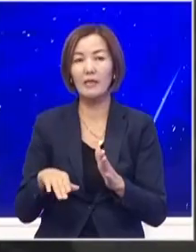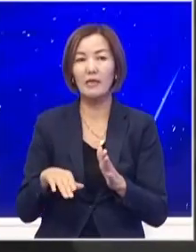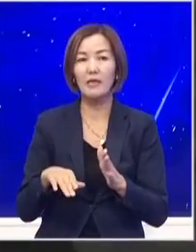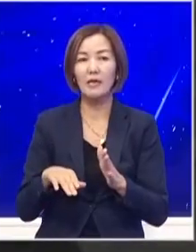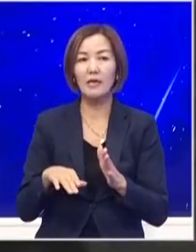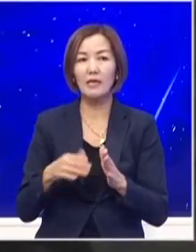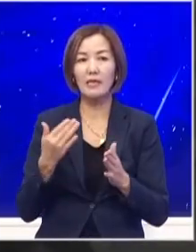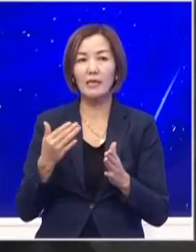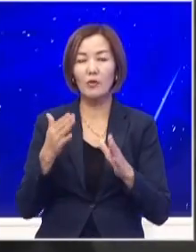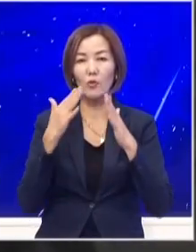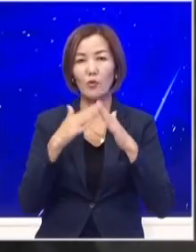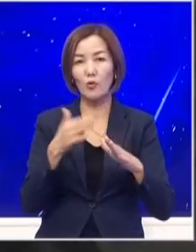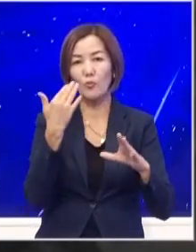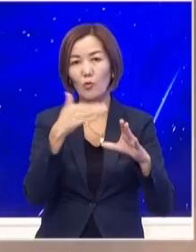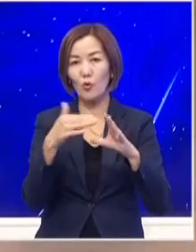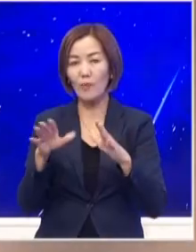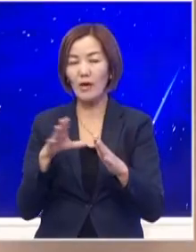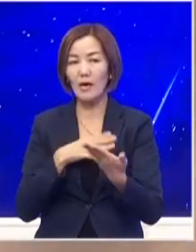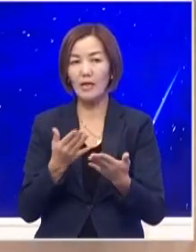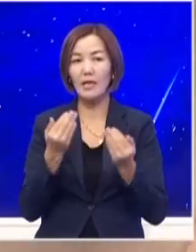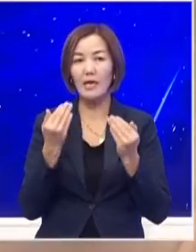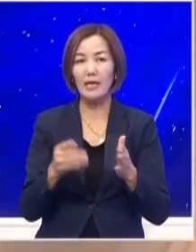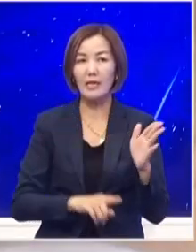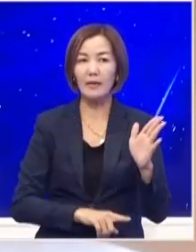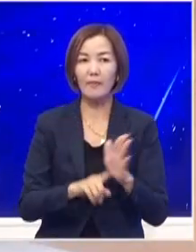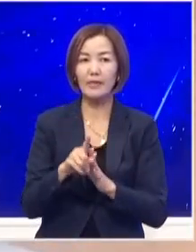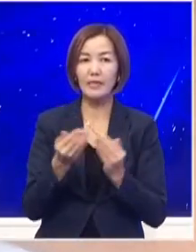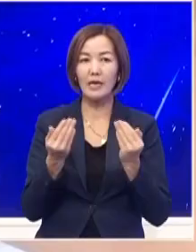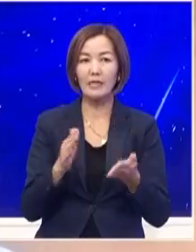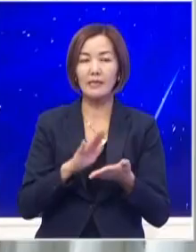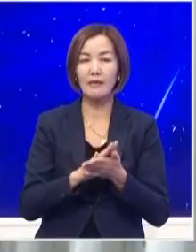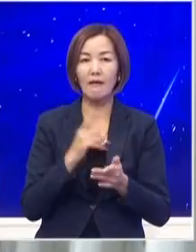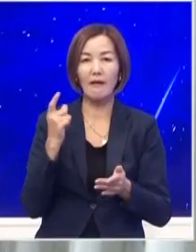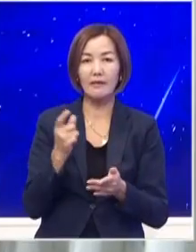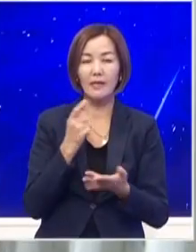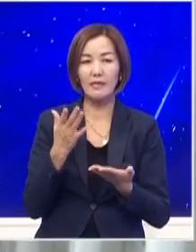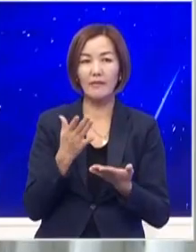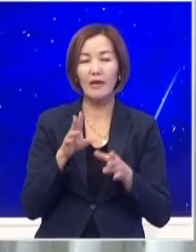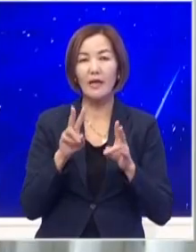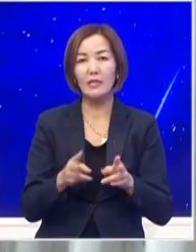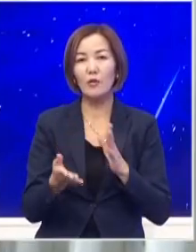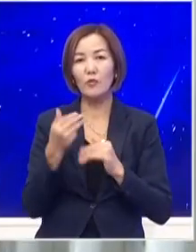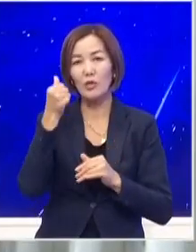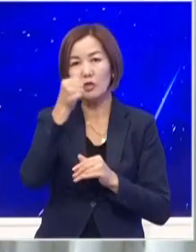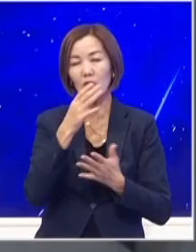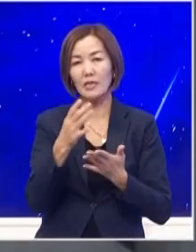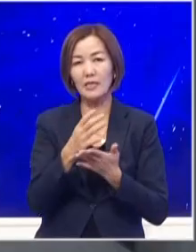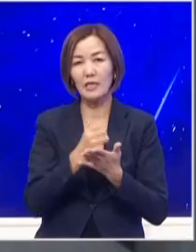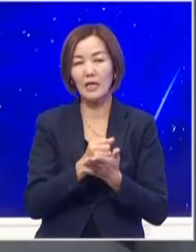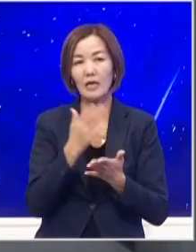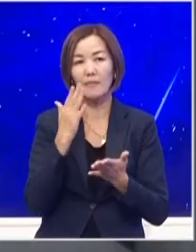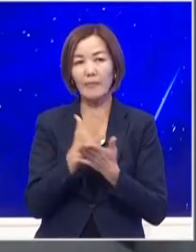Тұқымы қоймаға жөнелтіледі. Орақ жерге енді түсті, әзірге бұл шаруашылықтың қоймасында тек өткен жылдан сақталған өнім